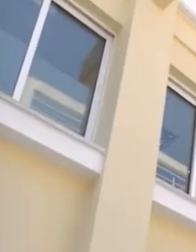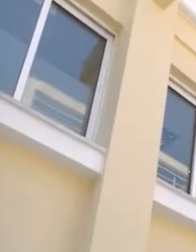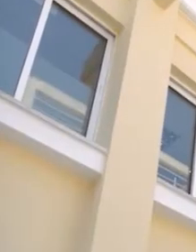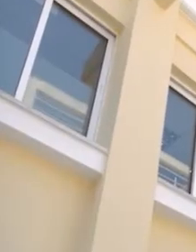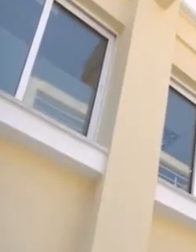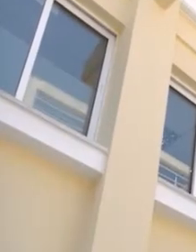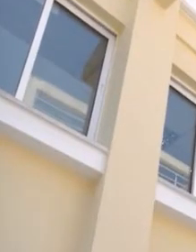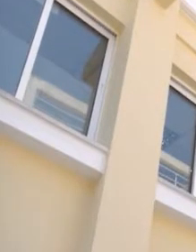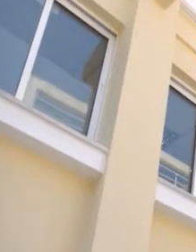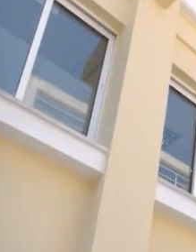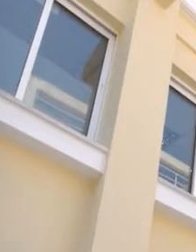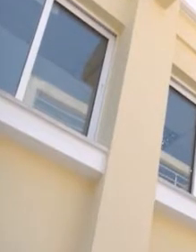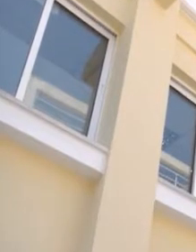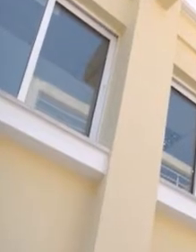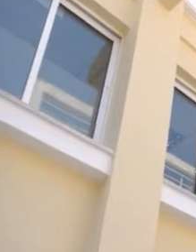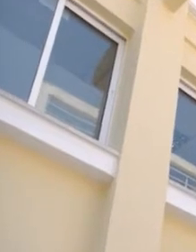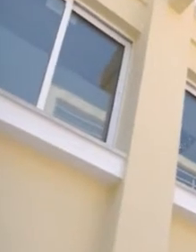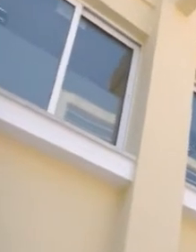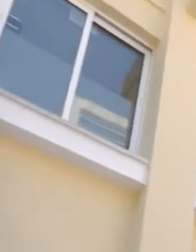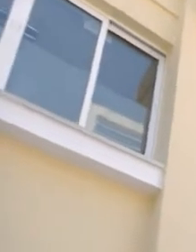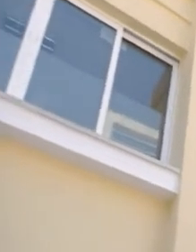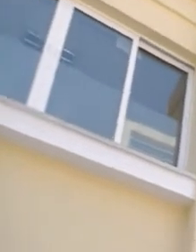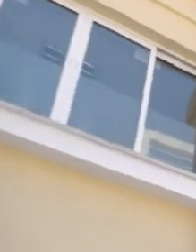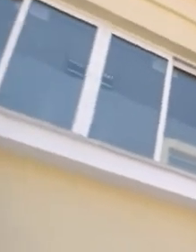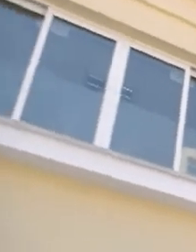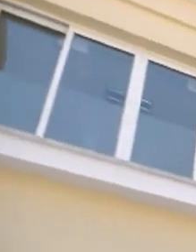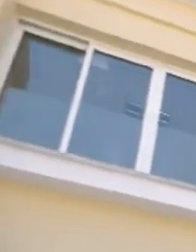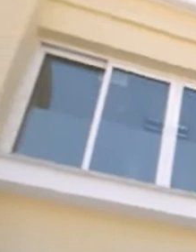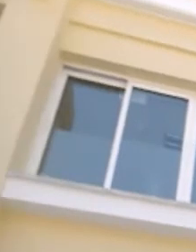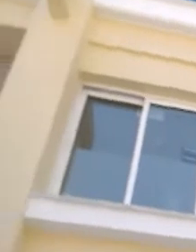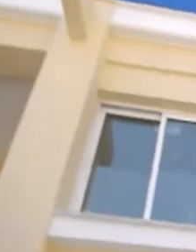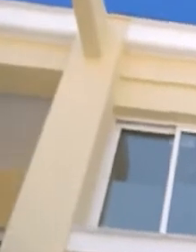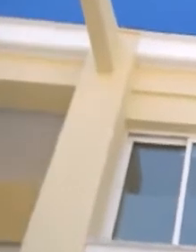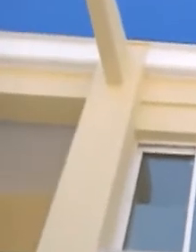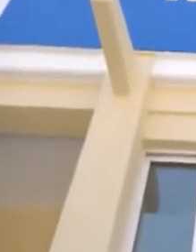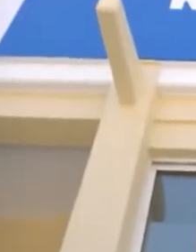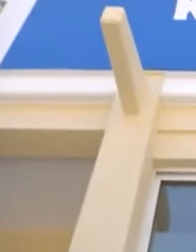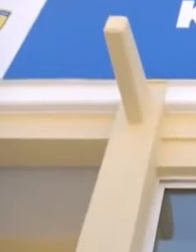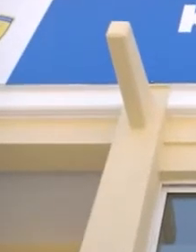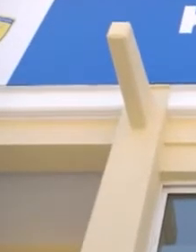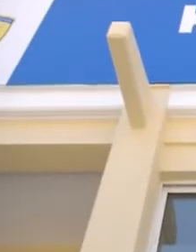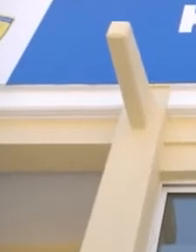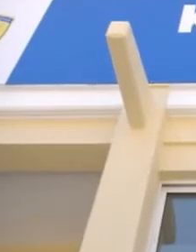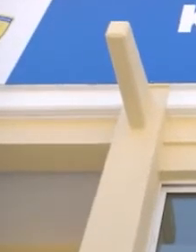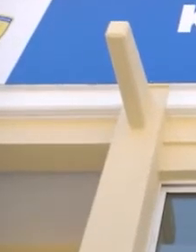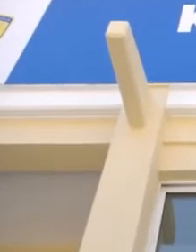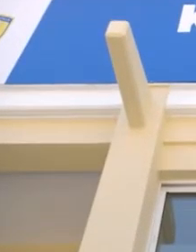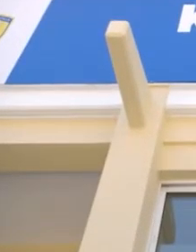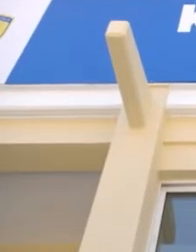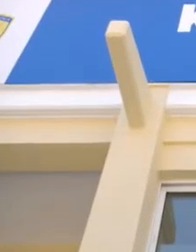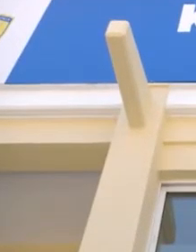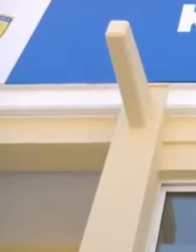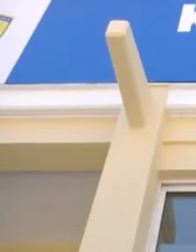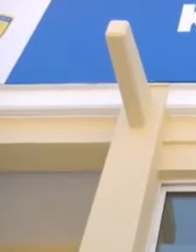Το πράσινο φως για τον εμβολιασμό παιδιών ηλικίας 12 έως 15 ετών έδωσε η αρμόδια Επιτροπή του Υπουργείου Υγείας με βάση τα επιδημιολογικά δεδομένα,